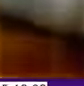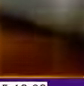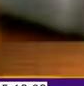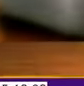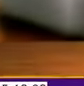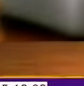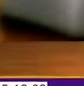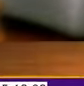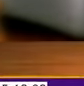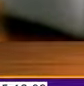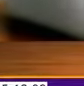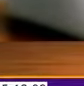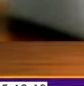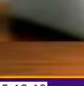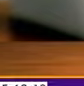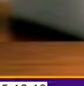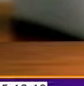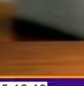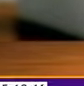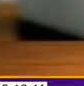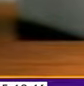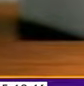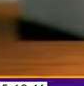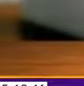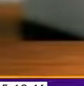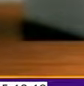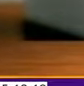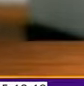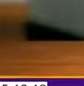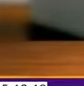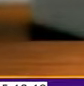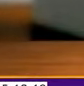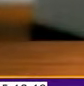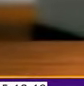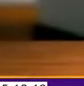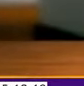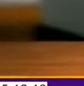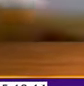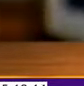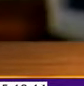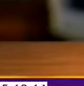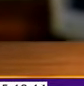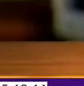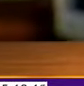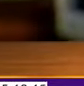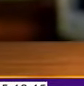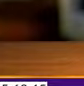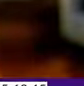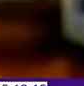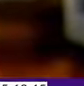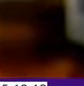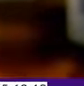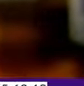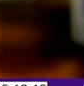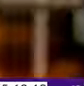Які повноваження мають бути у районних рад та райдержадміністрації? Та чи є прогалини у бюджеті 2019? Про це сьогодні дискутуємо